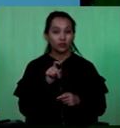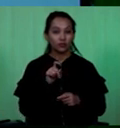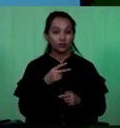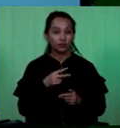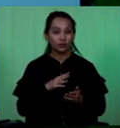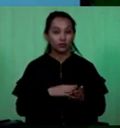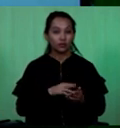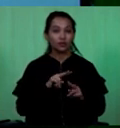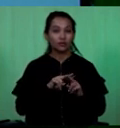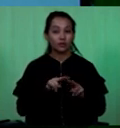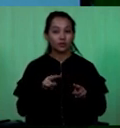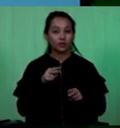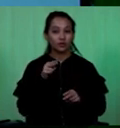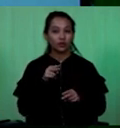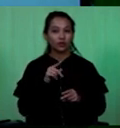2129 barobar